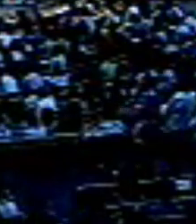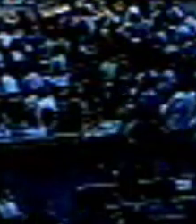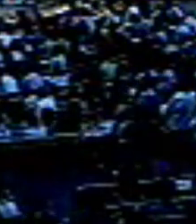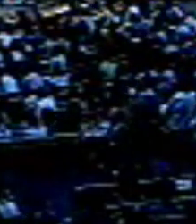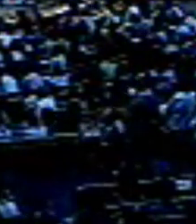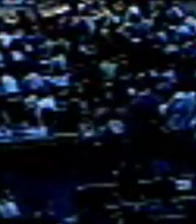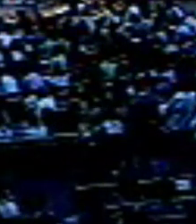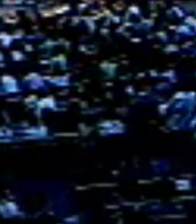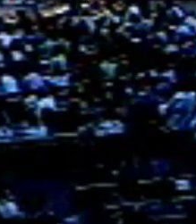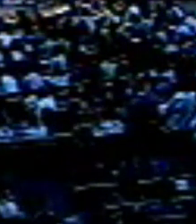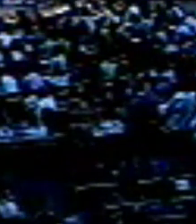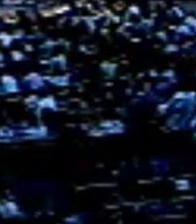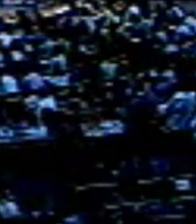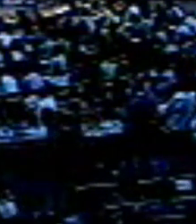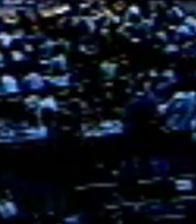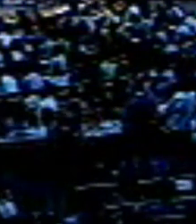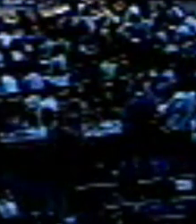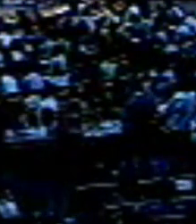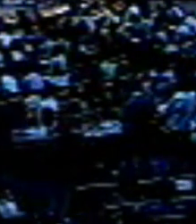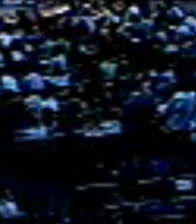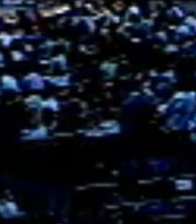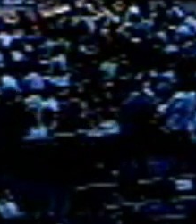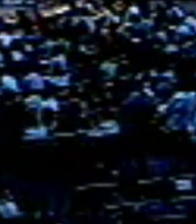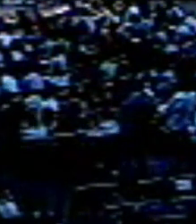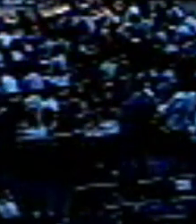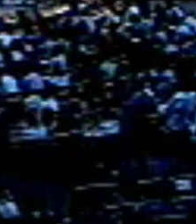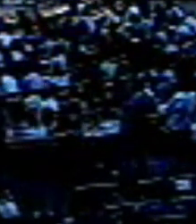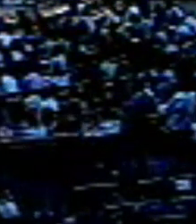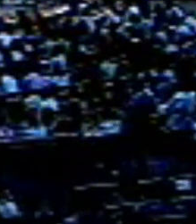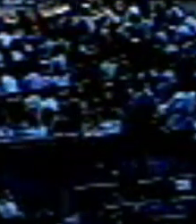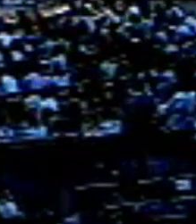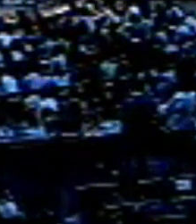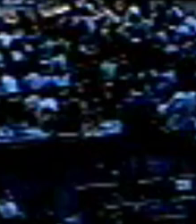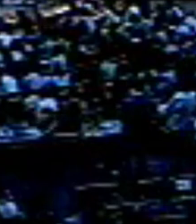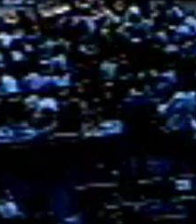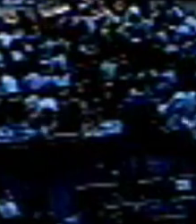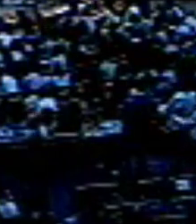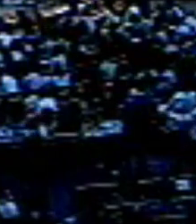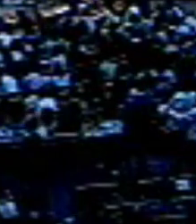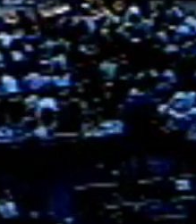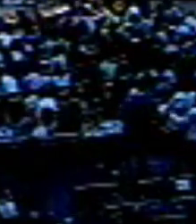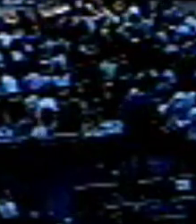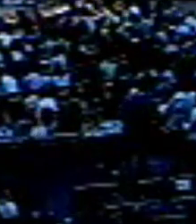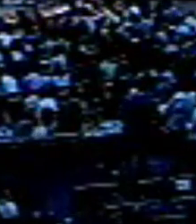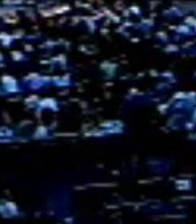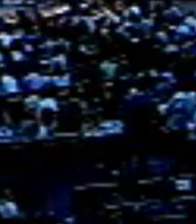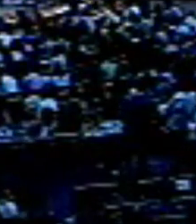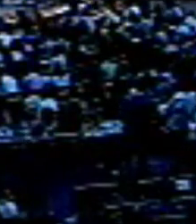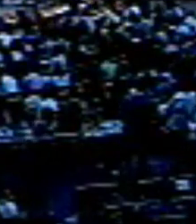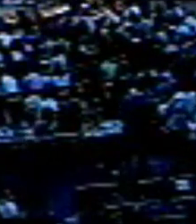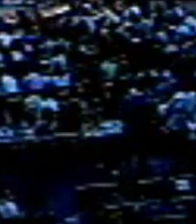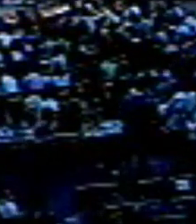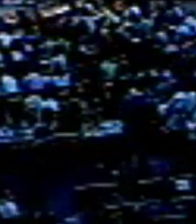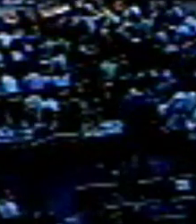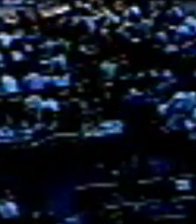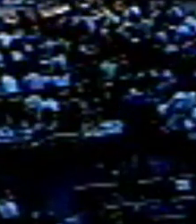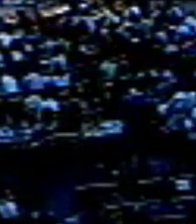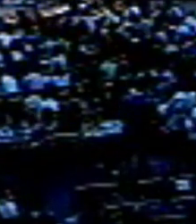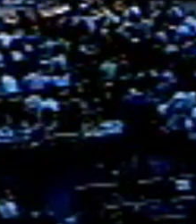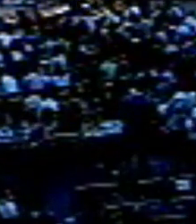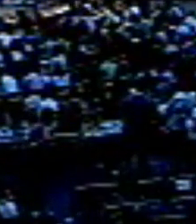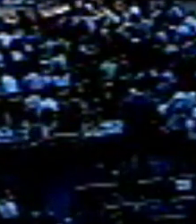무너진 가정의 터가 파시 세워지게 하소서 청구가 같은 가정 이루어지게 앞서서 찬 순과 기법이 넘치는 가정이